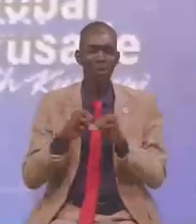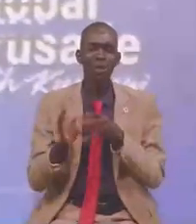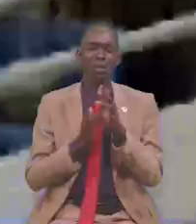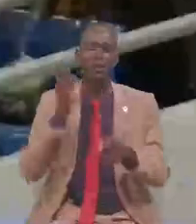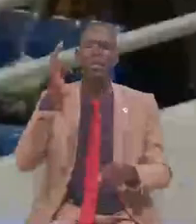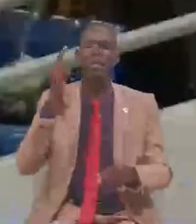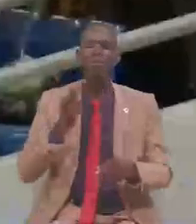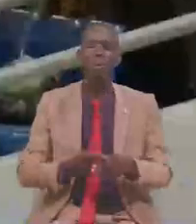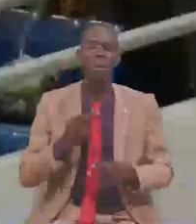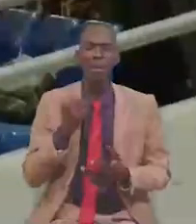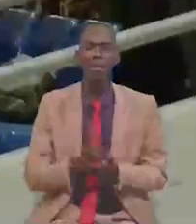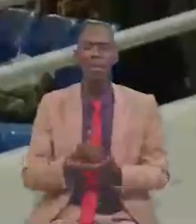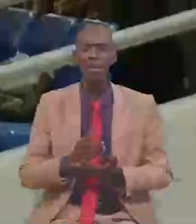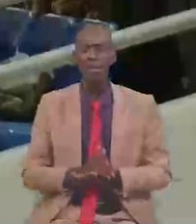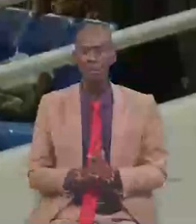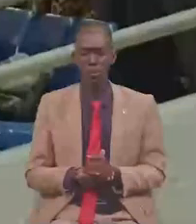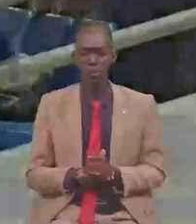Jésus-Christ.